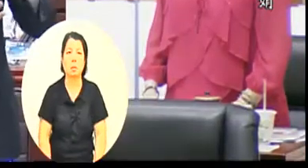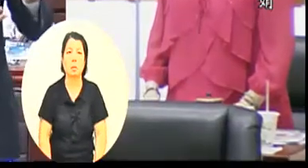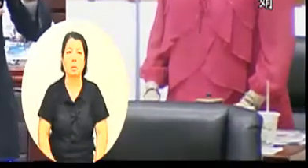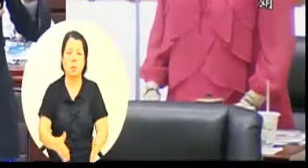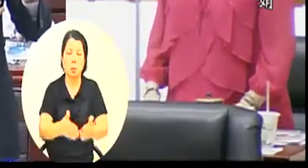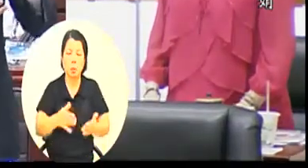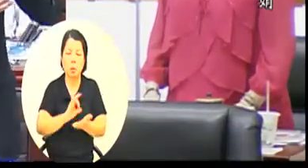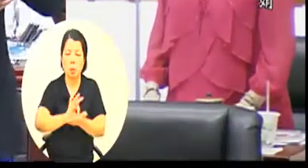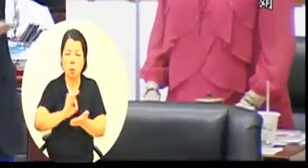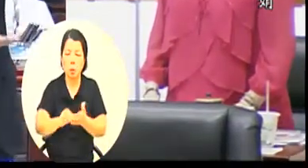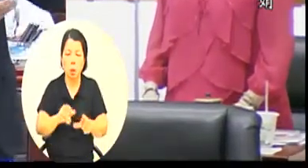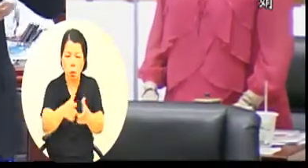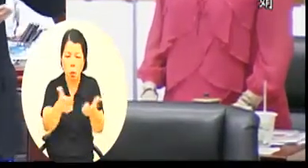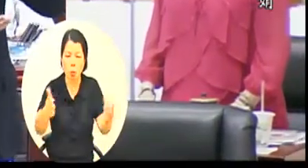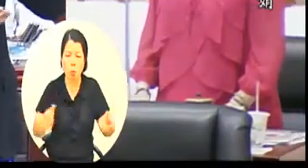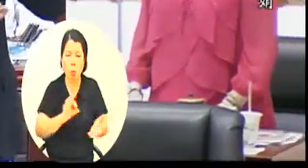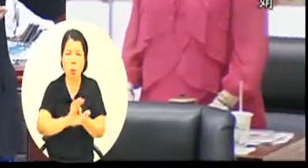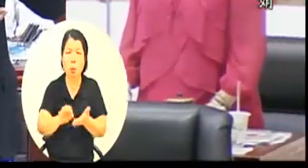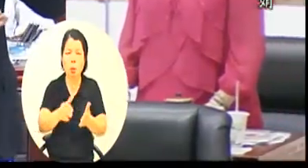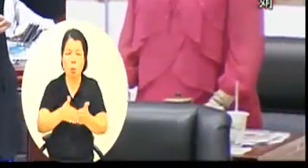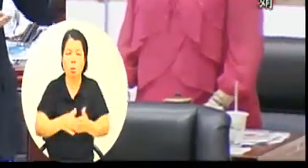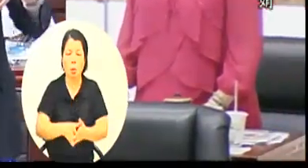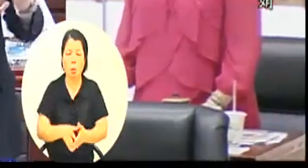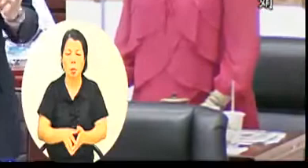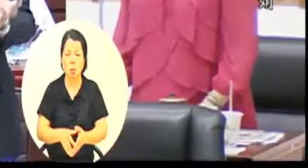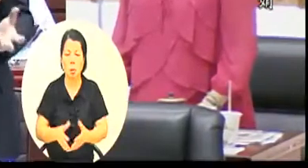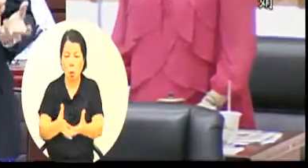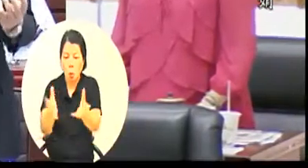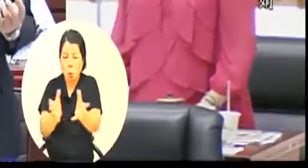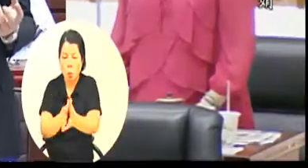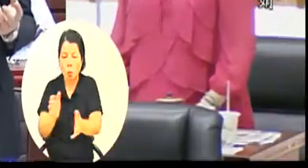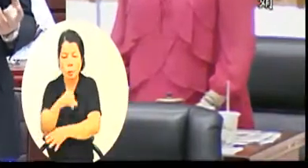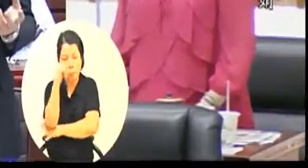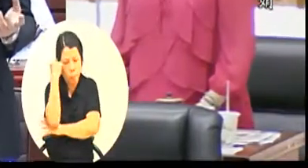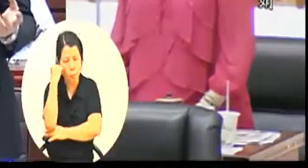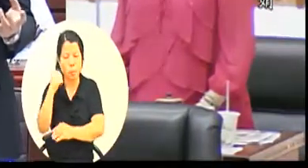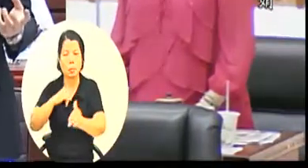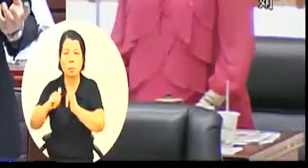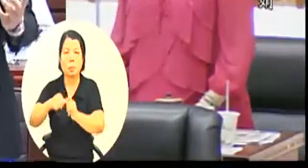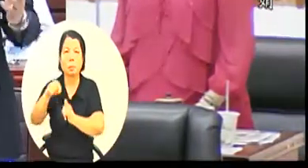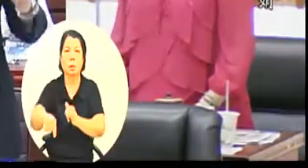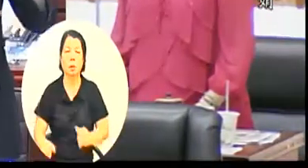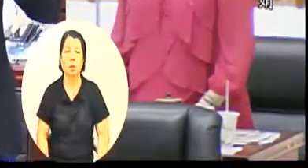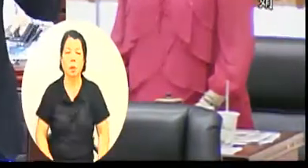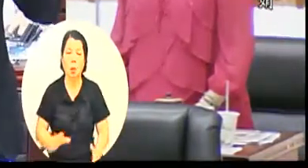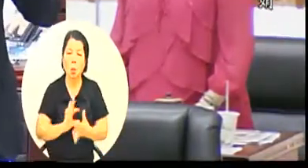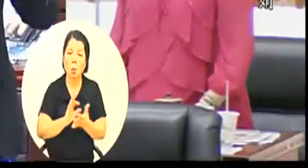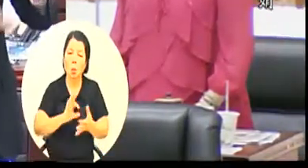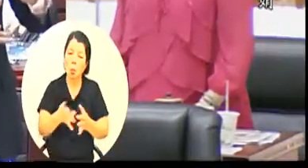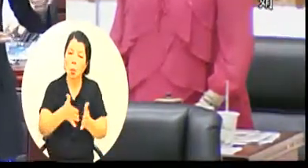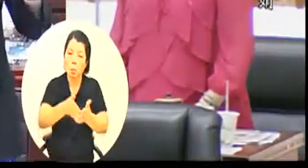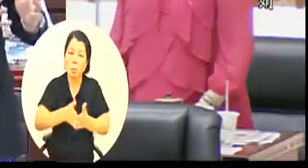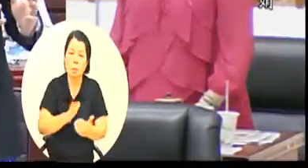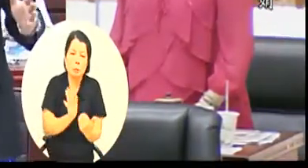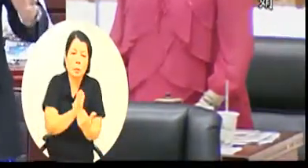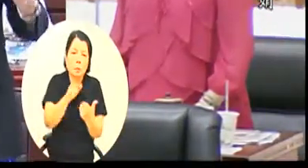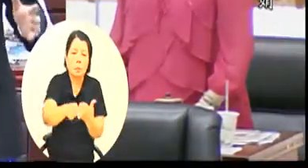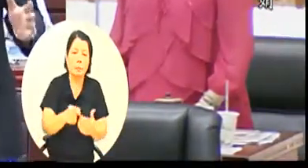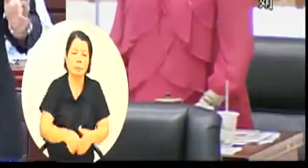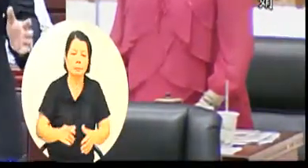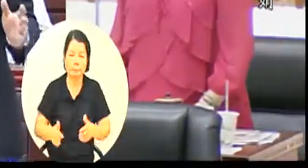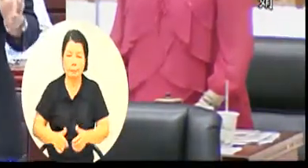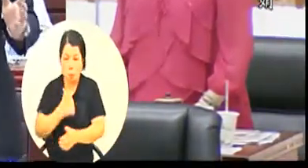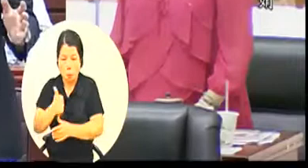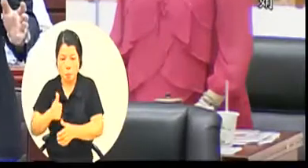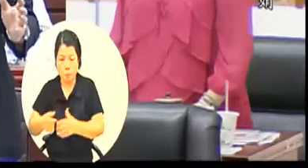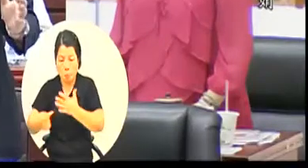标使用的方式，大部分去弄住宅。那后来就是说为了就是去避免这样子，就是说实际的使用跟当